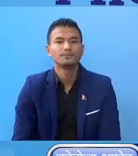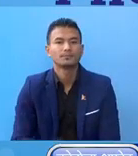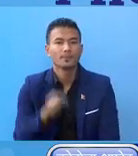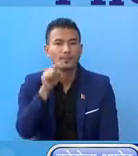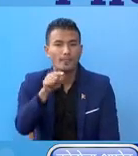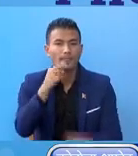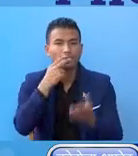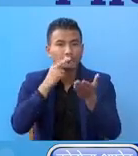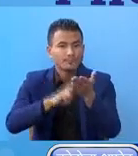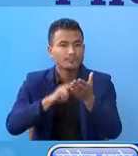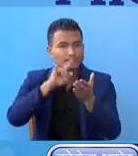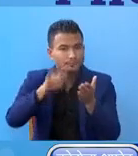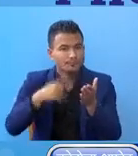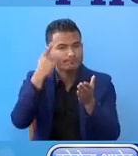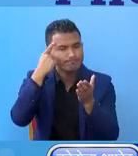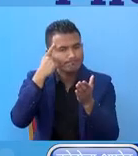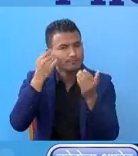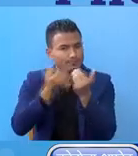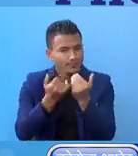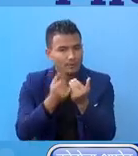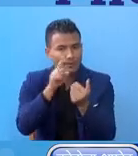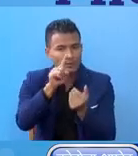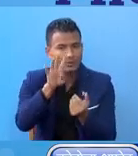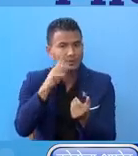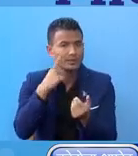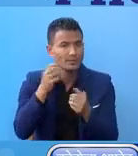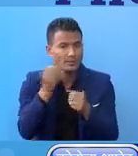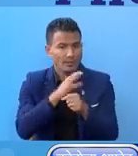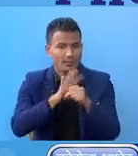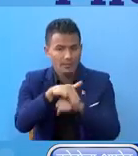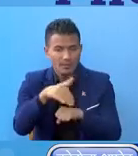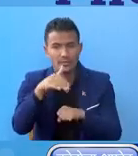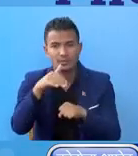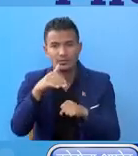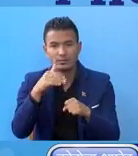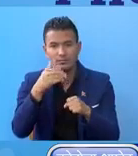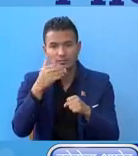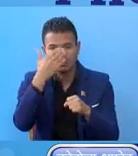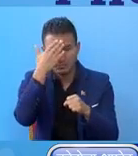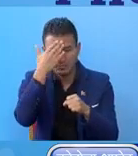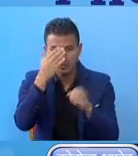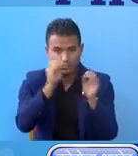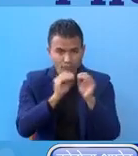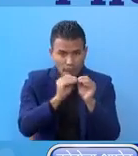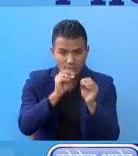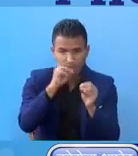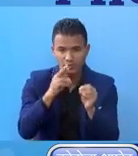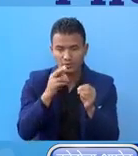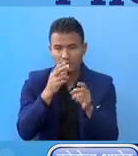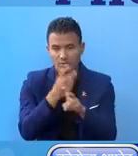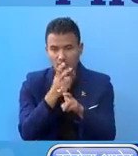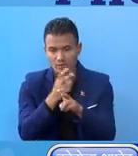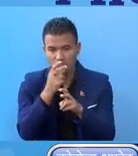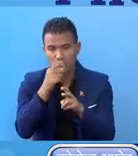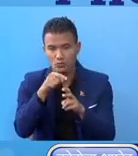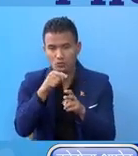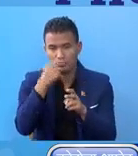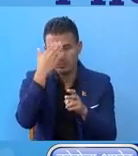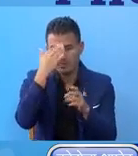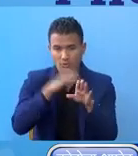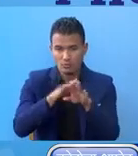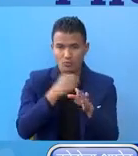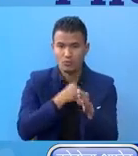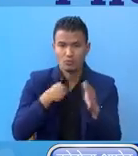सो पत्रलाई पुनः स्मरण गराउँदै 14 दिनभन्दा बढी एसिम्टोमेटिक र माइल्ड केसका बिरामीहरू अस्पतालमा